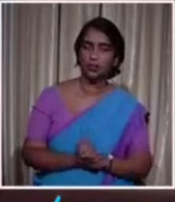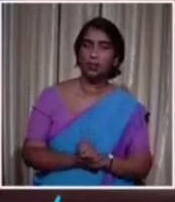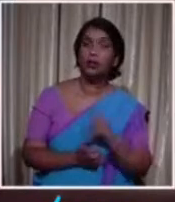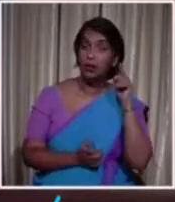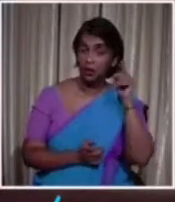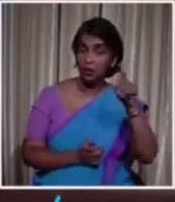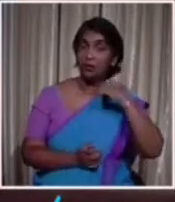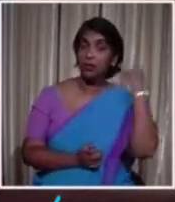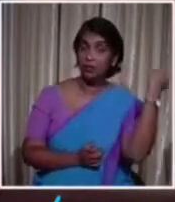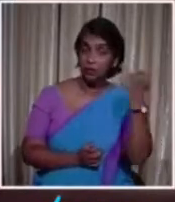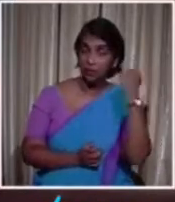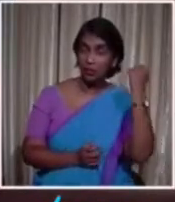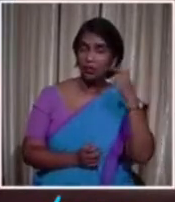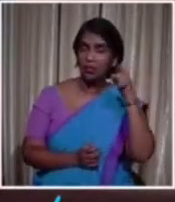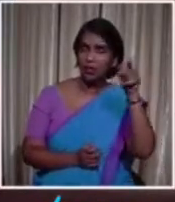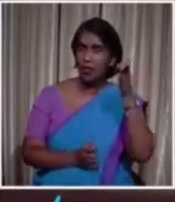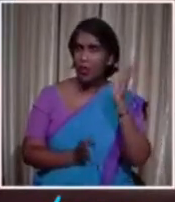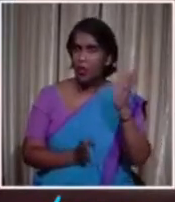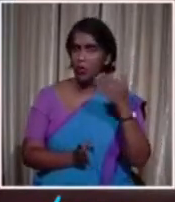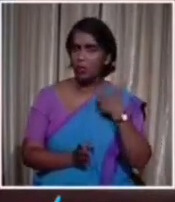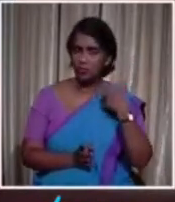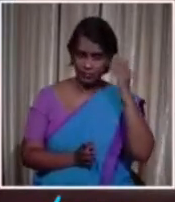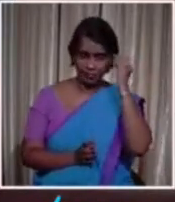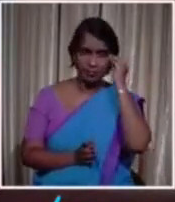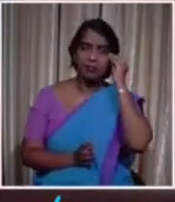එතුමාගේ කතාව අපි කියවගන්නේ